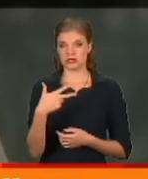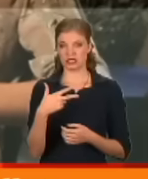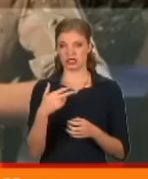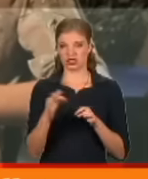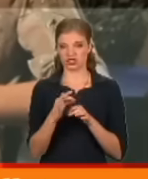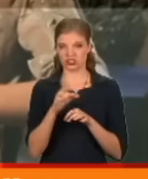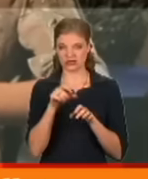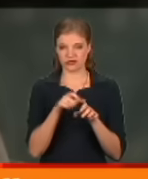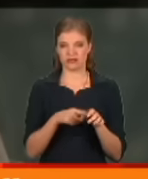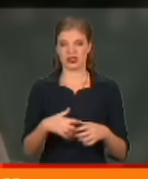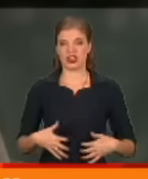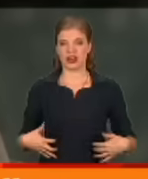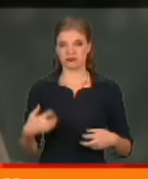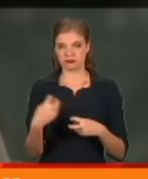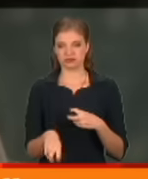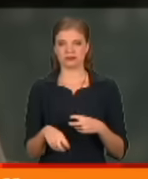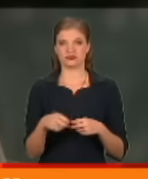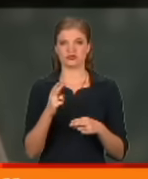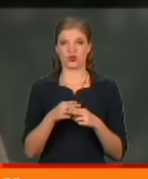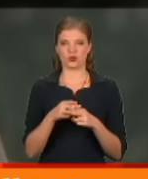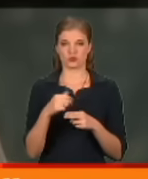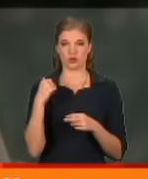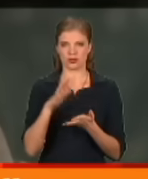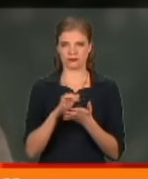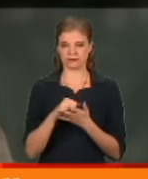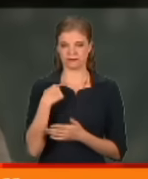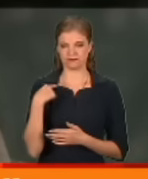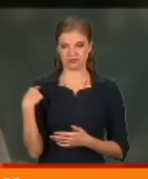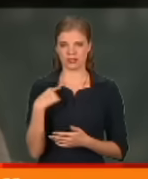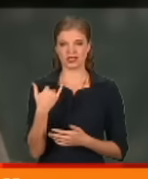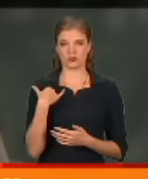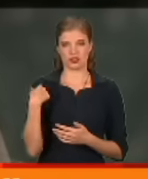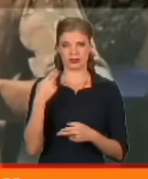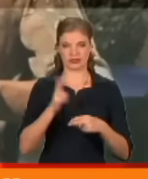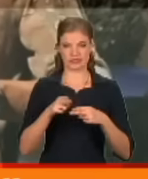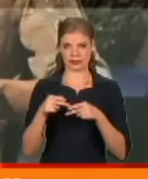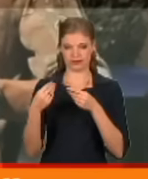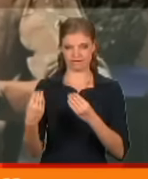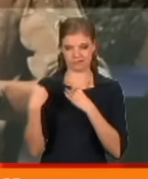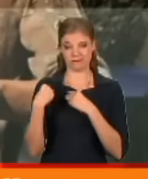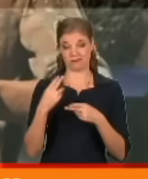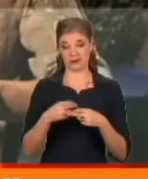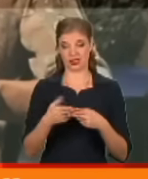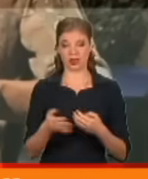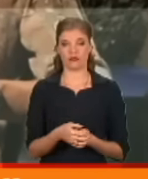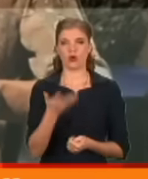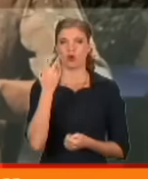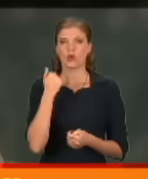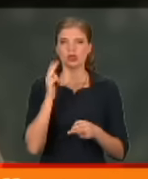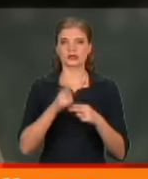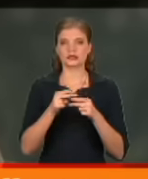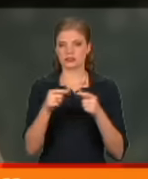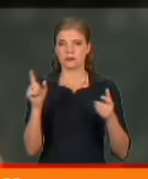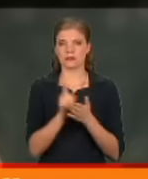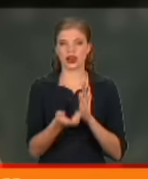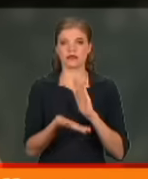швів. Ребра поламало, осколки перебили ключицю, і зараз у мене там пластина стоїть, металева. Коли цю пластину